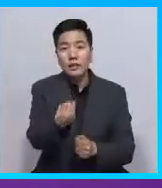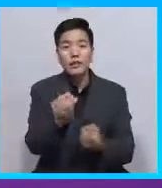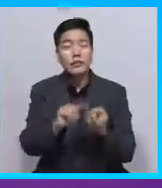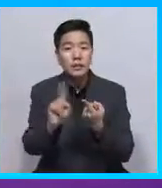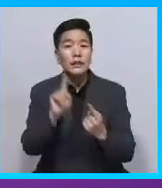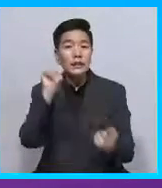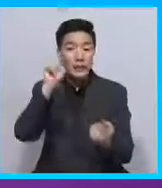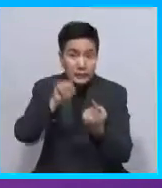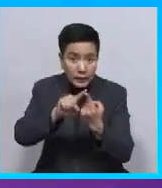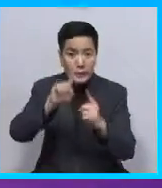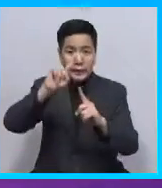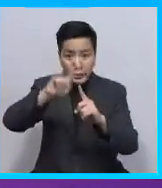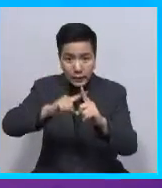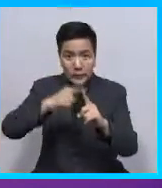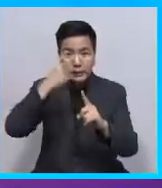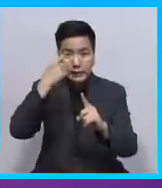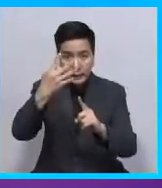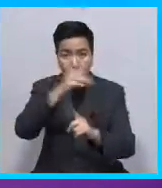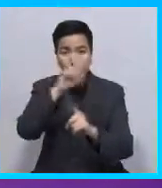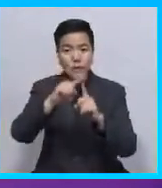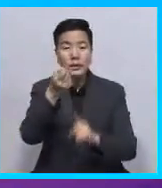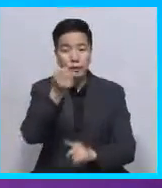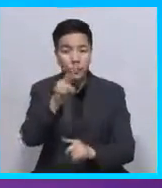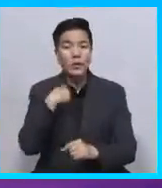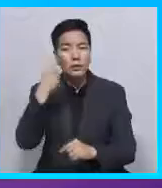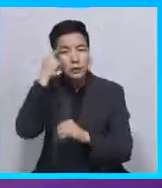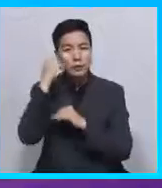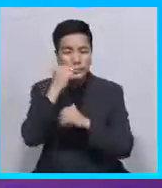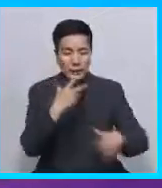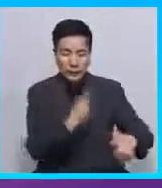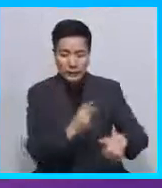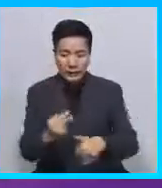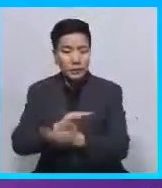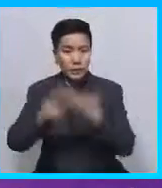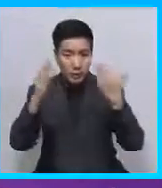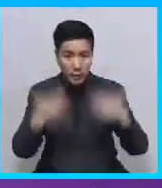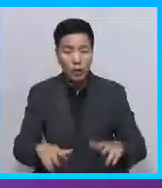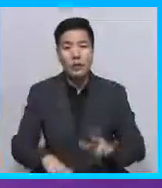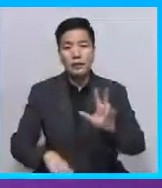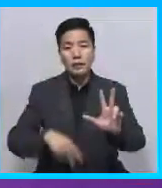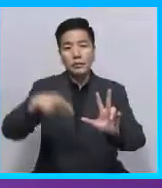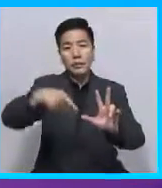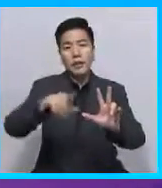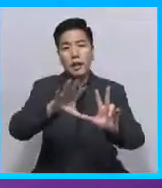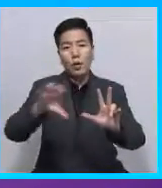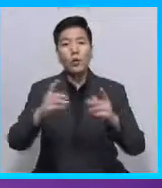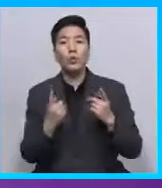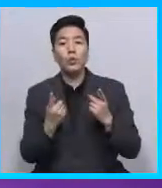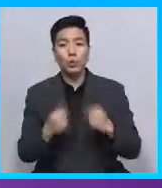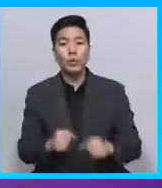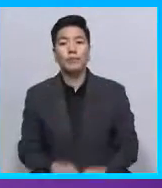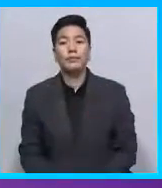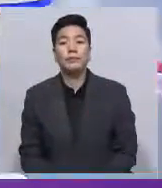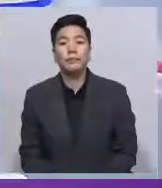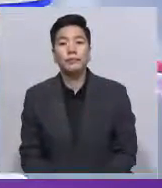วยนะคะจนถึงวันที่12เมษายนนี้ตั้งเป้าเอาไว้ว่าจะฉีดวัคซีนสัตว์เลี้ยงให้ได้ 3,500 ตัวค่ะ